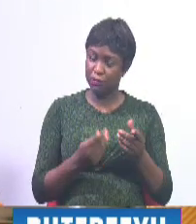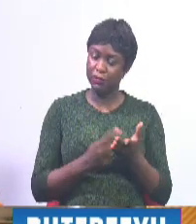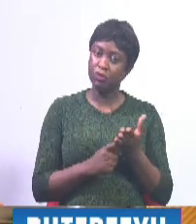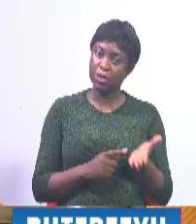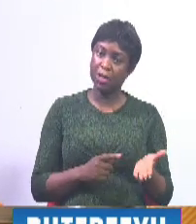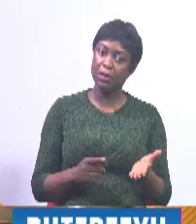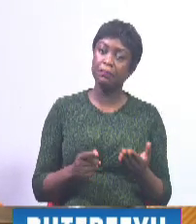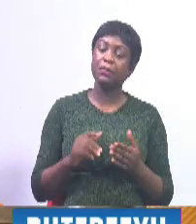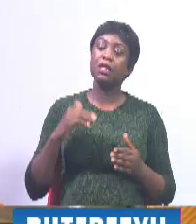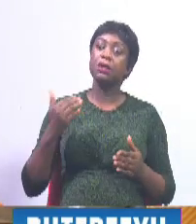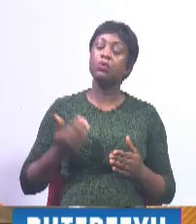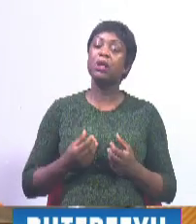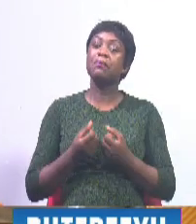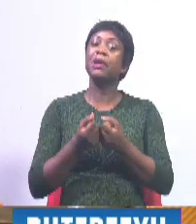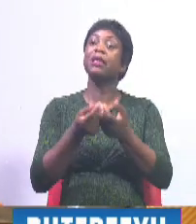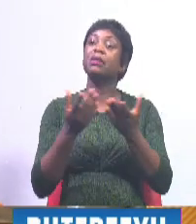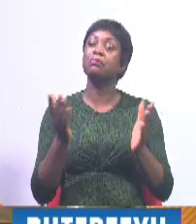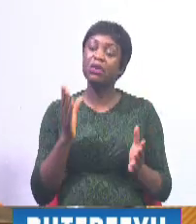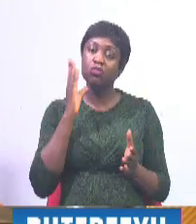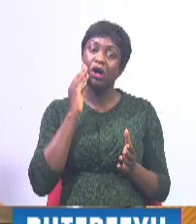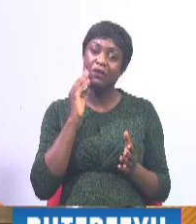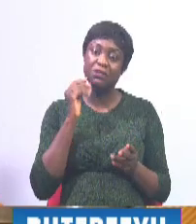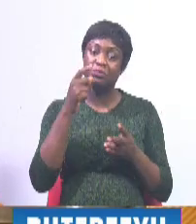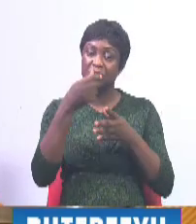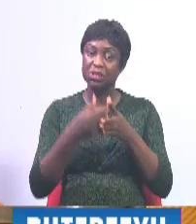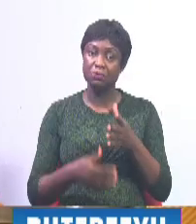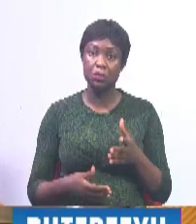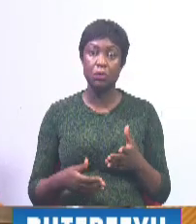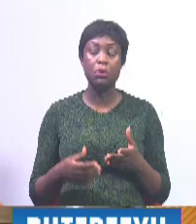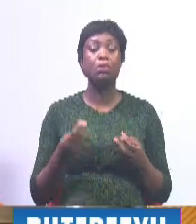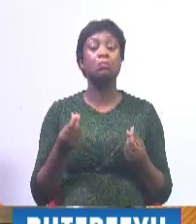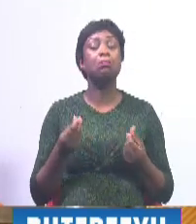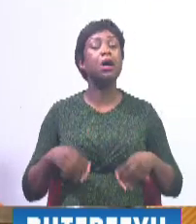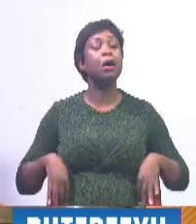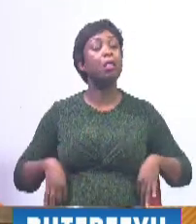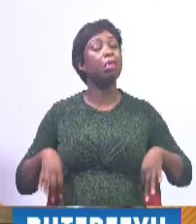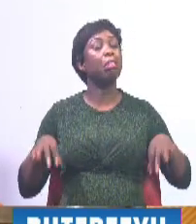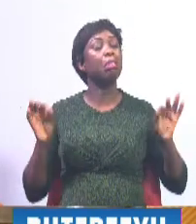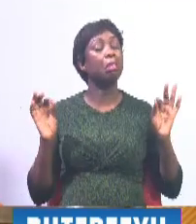obungi abayise mu mbeera zino zona betwogerako tebalina ssente baavu